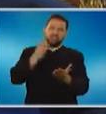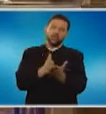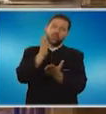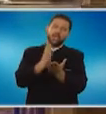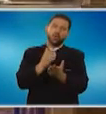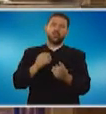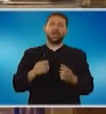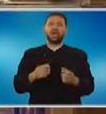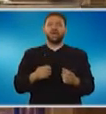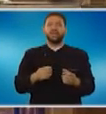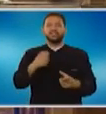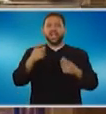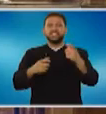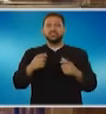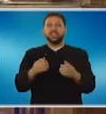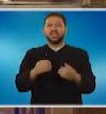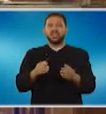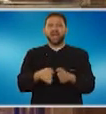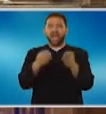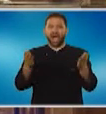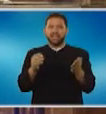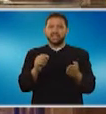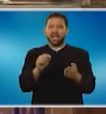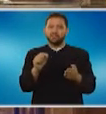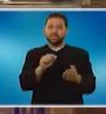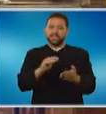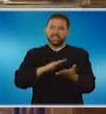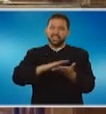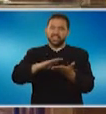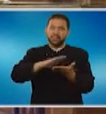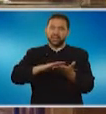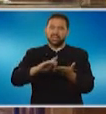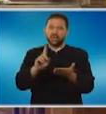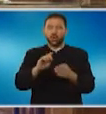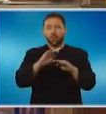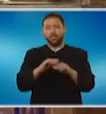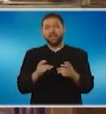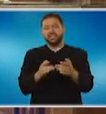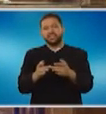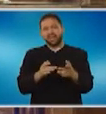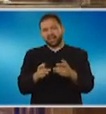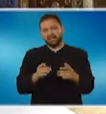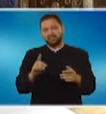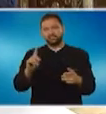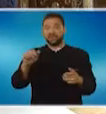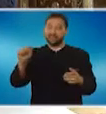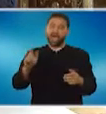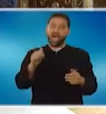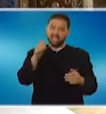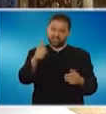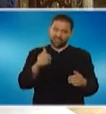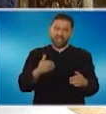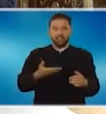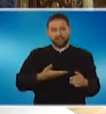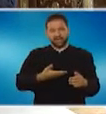acesta. Are de altfel un dialog cu Jean-Claude Lacarrière, publicat la editura Humanitas, care așa se și intitulează Nu sperați că veți